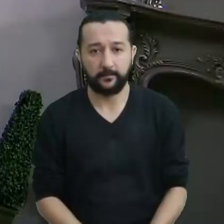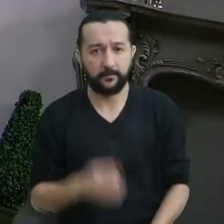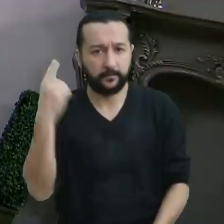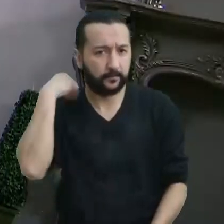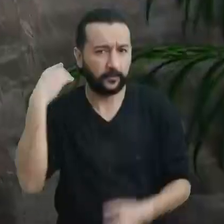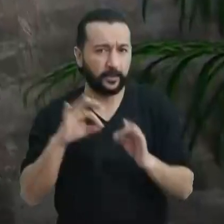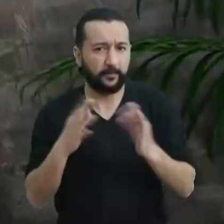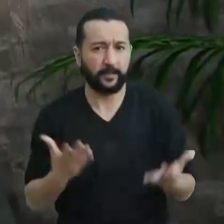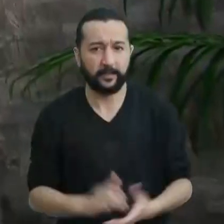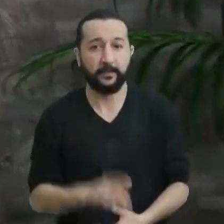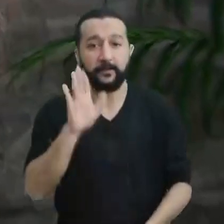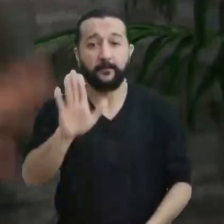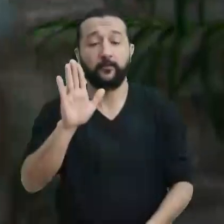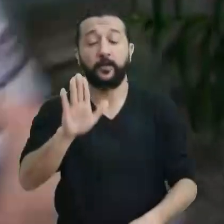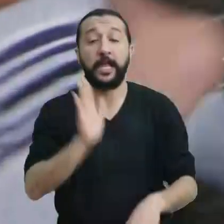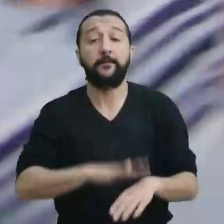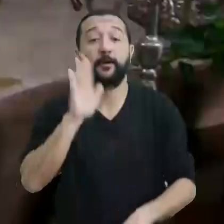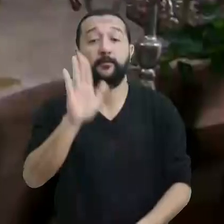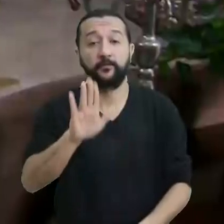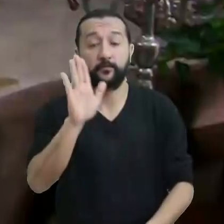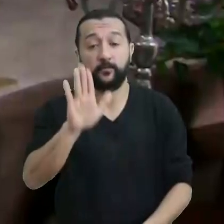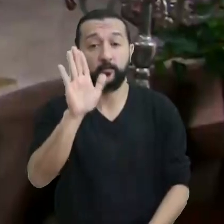Tam sırtını kaşıyacakken...